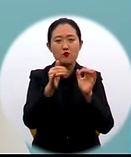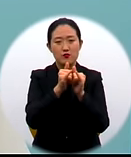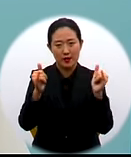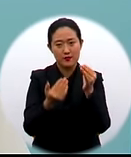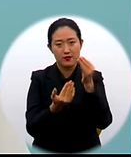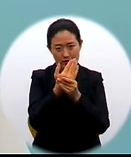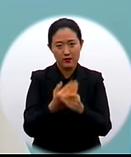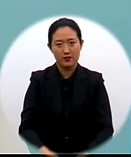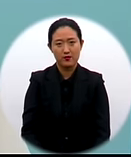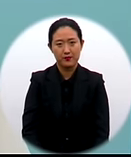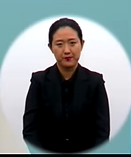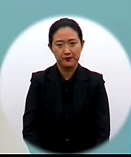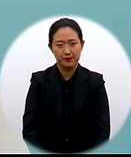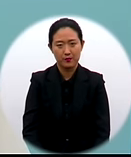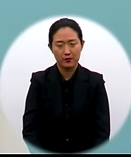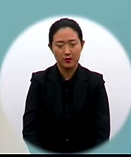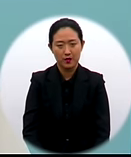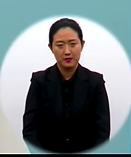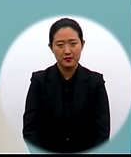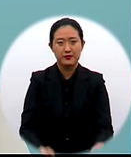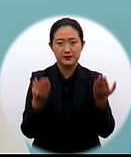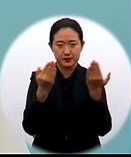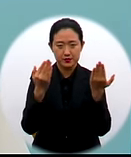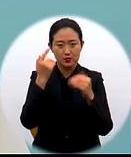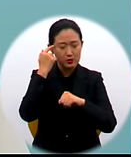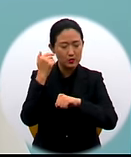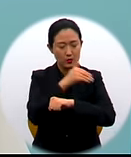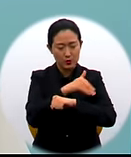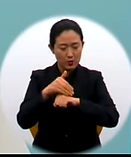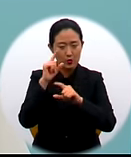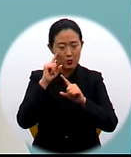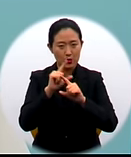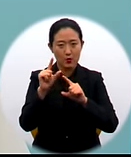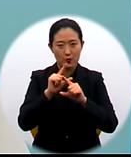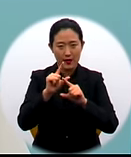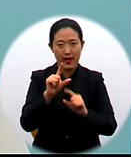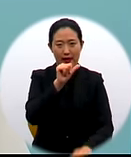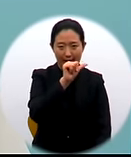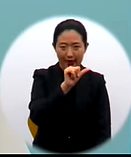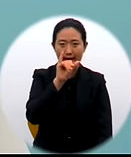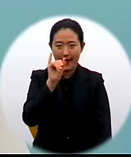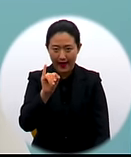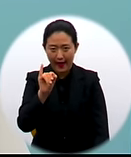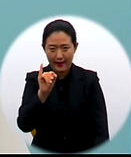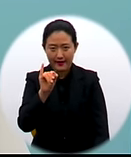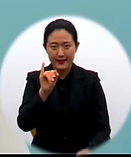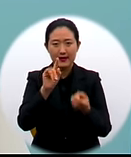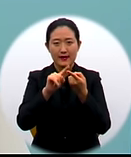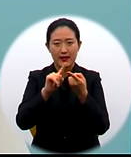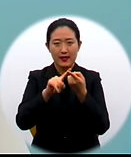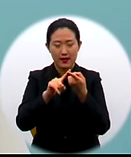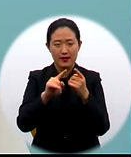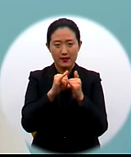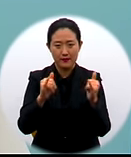거죠. 인공지능, 요즘 굉장히 핫하죠. 사실 진로 설계, 진로 전략 고민하시는 부모님들께서도 AI를 이제